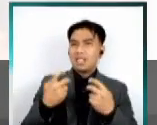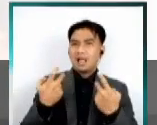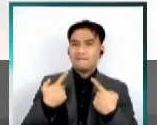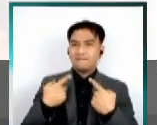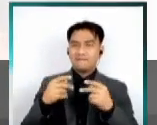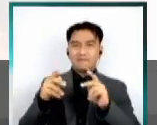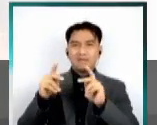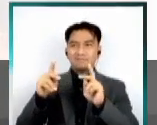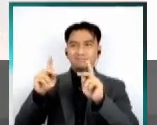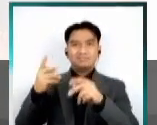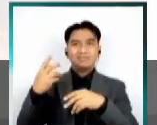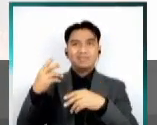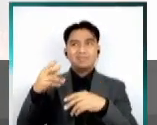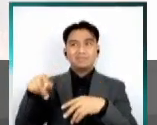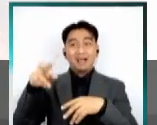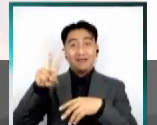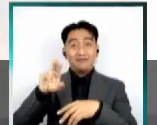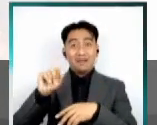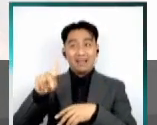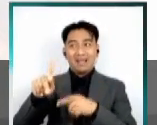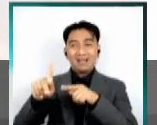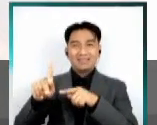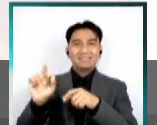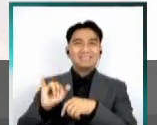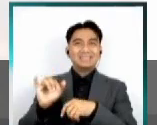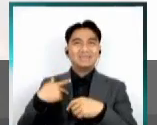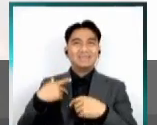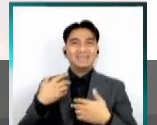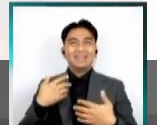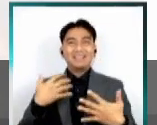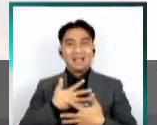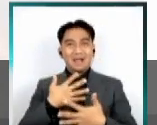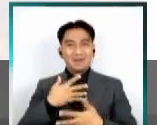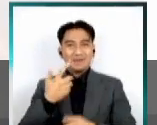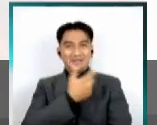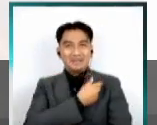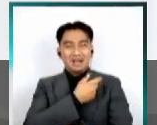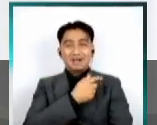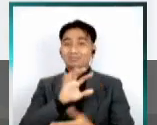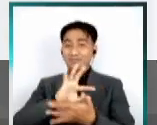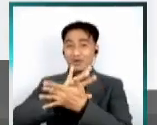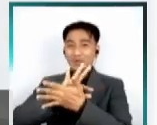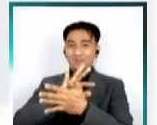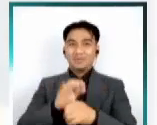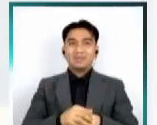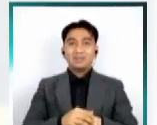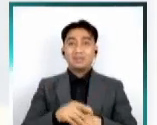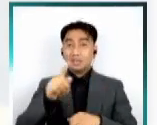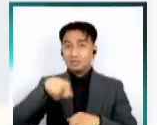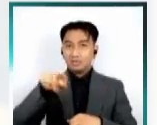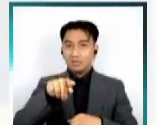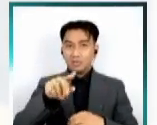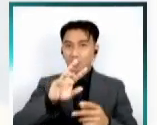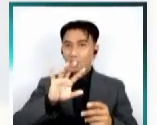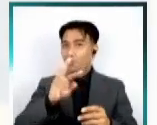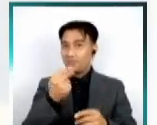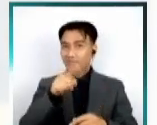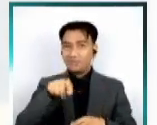sa COVID-19. Tanong nila sa mga hindi pa bakunado, kailan mo pa, Balak,